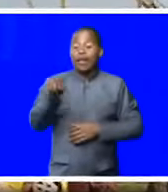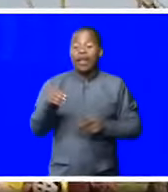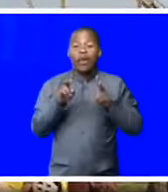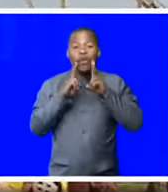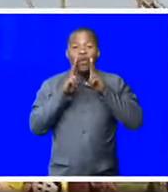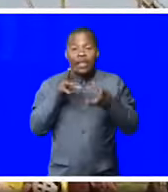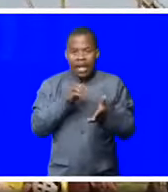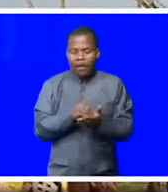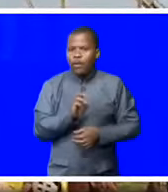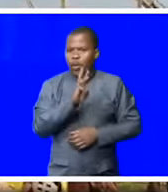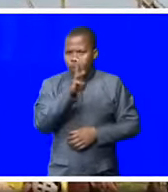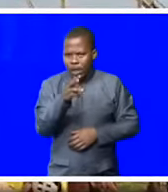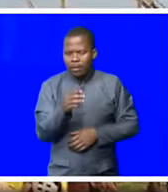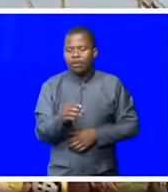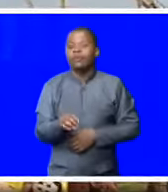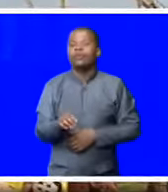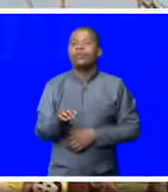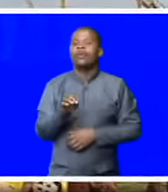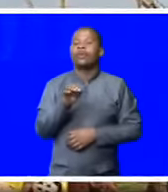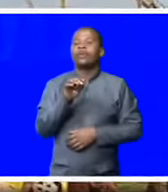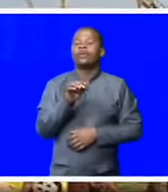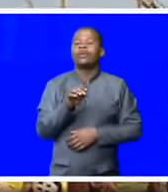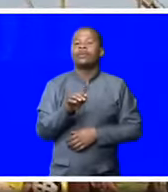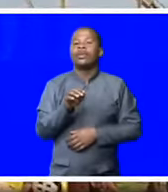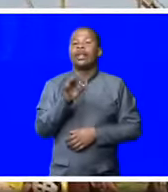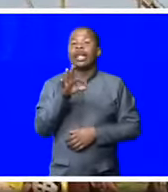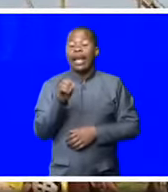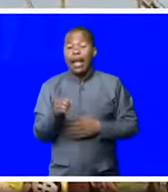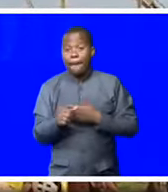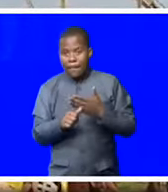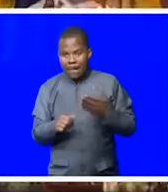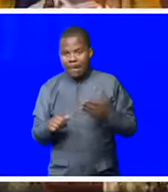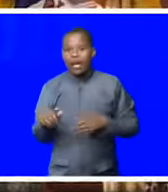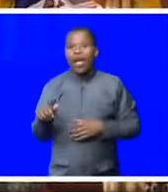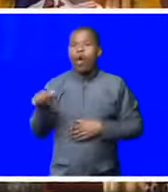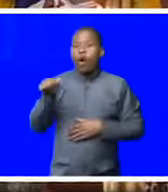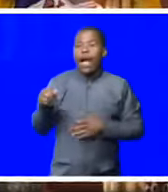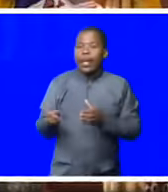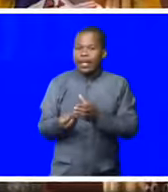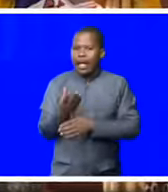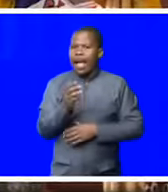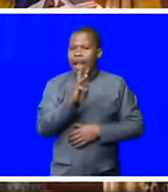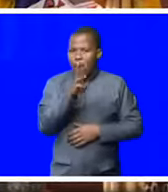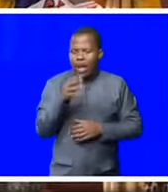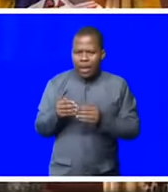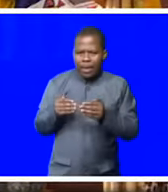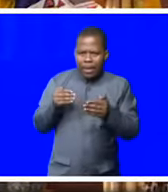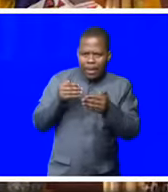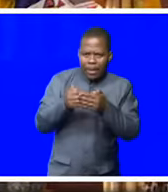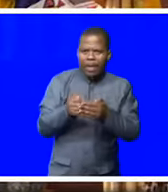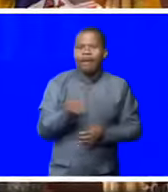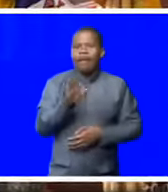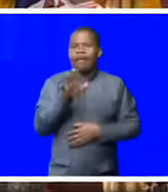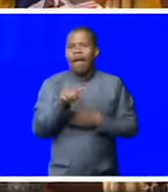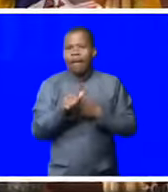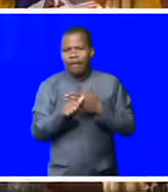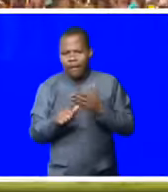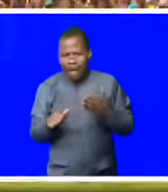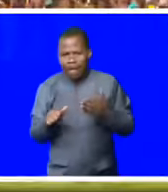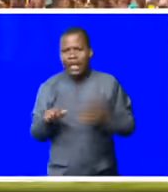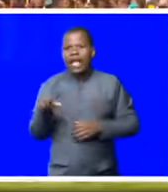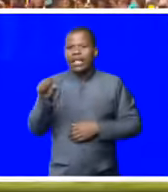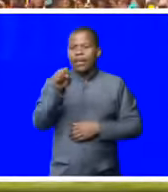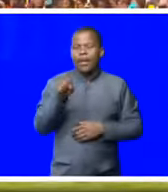wemhlanga utawucala mhla tingemashumi lamathathu kule nyanga lesetulu kude kube ngomhlati sihlanu enyangeni letako. Etindzabeni